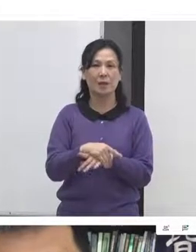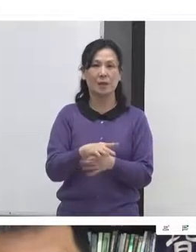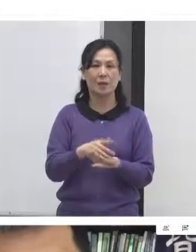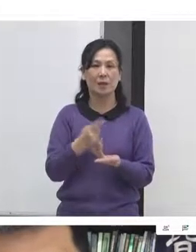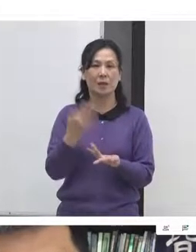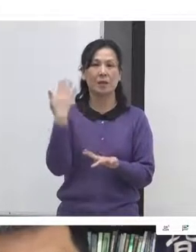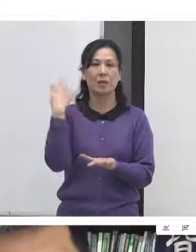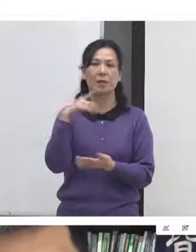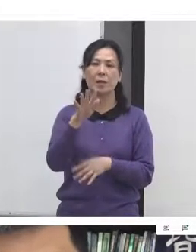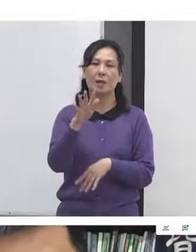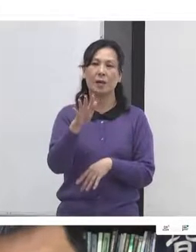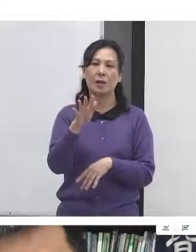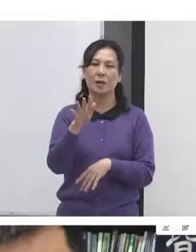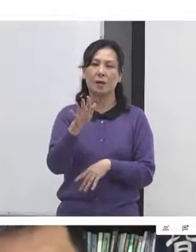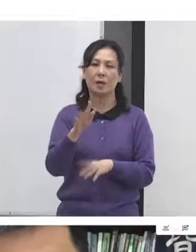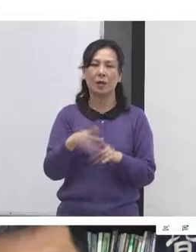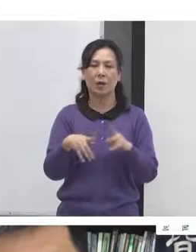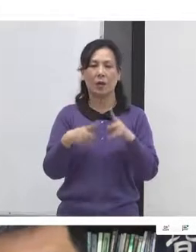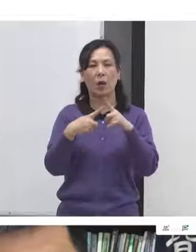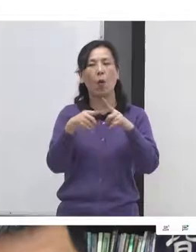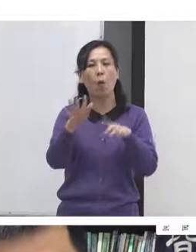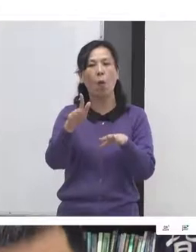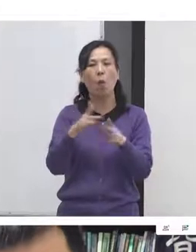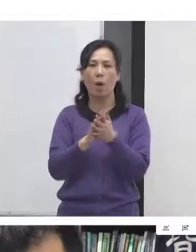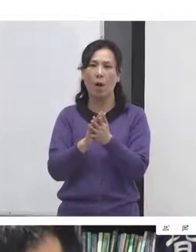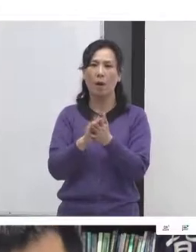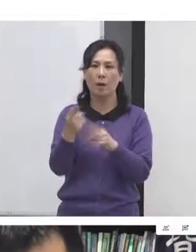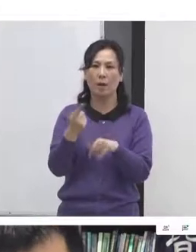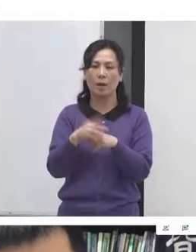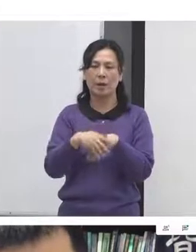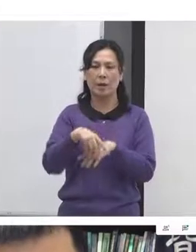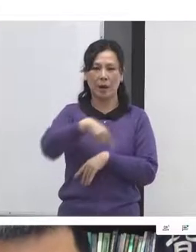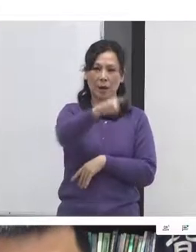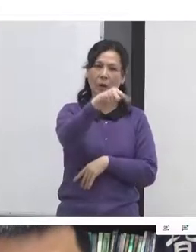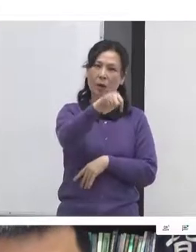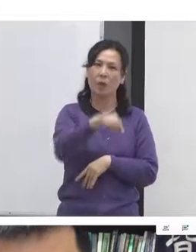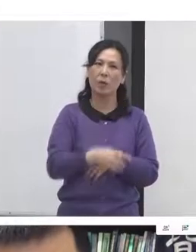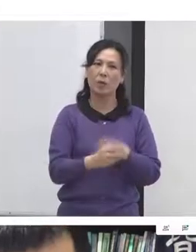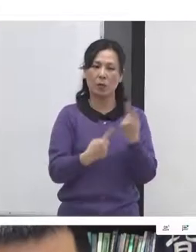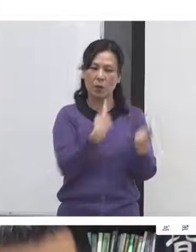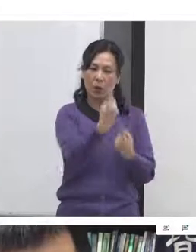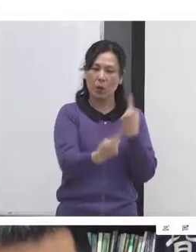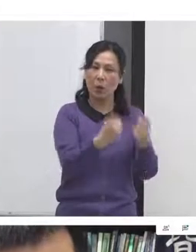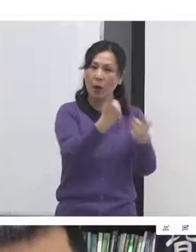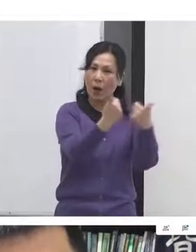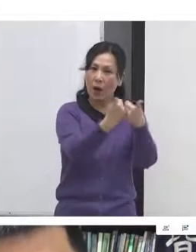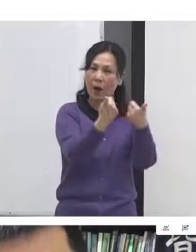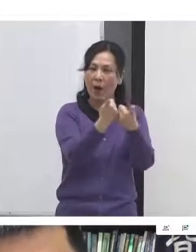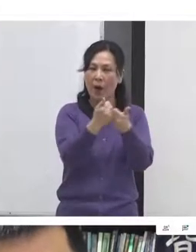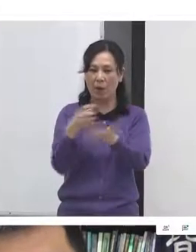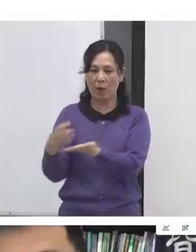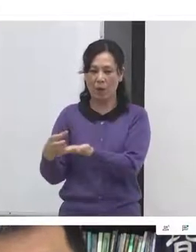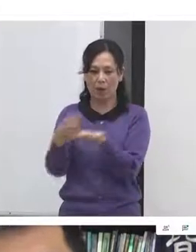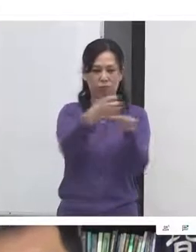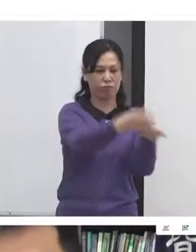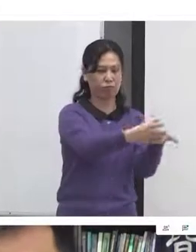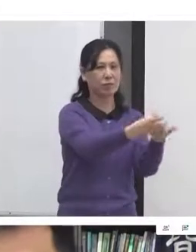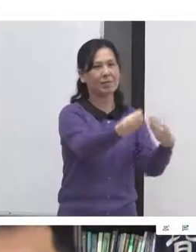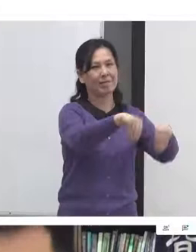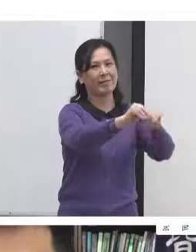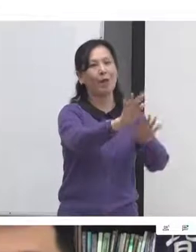候他那时候是在中研服务，然后他去参加 W3C 会议的时候，也亲手送给他这个杯子，这样